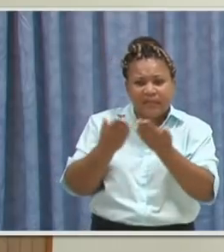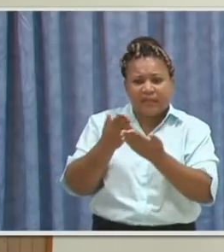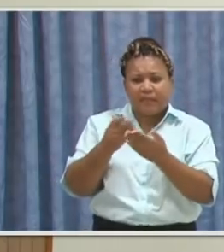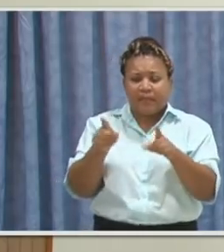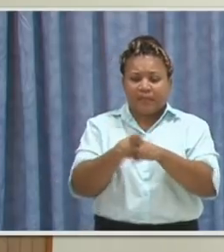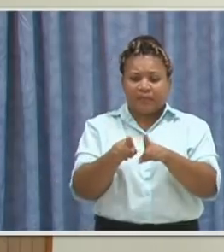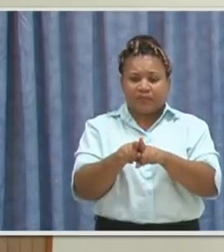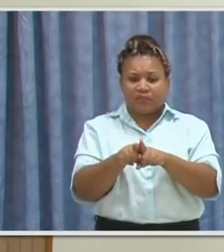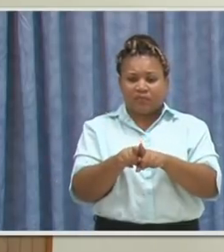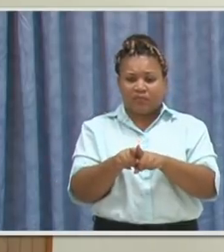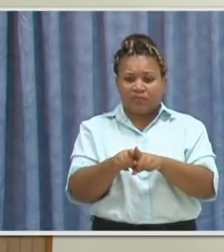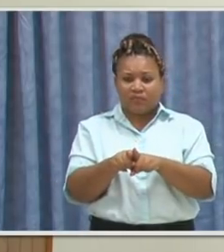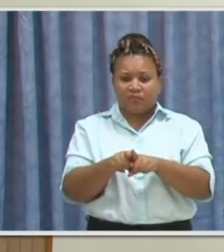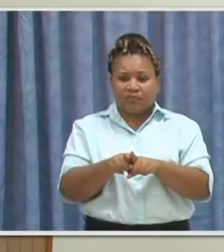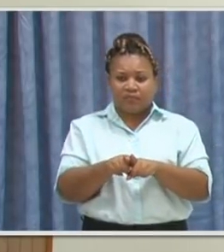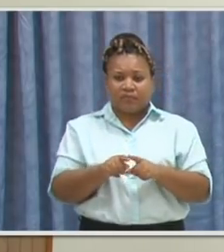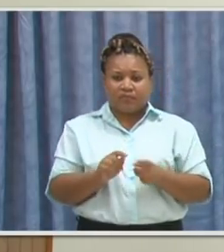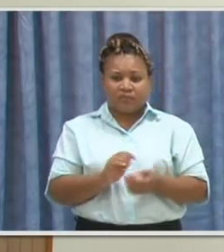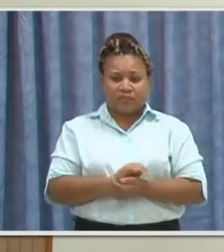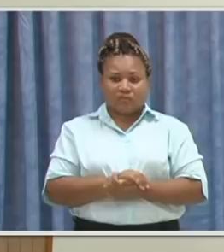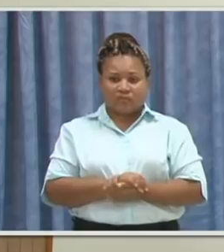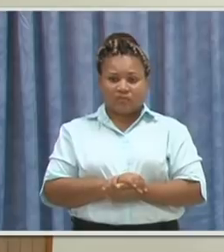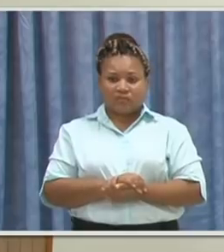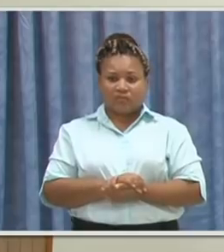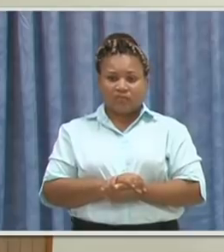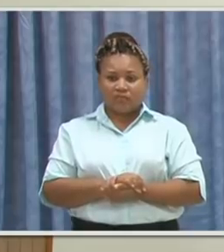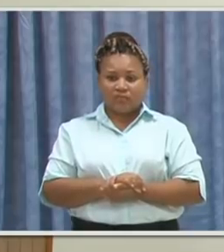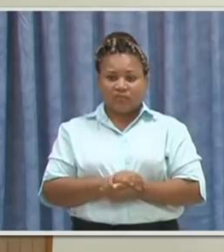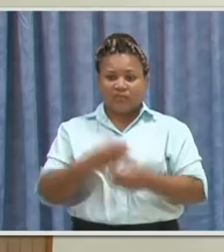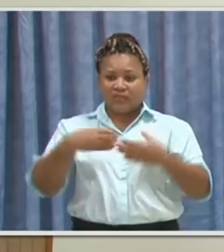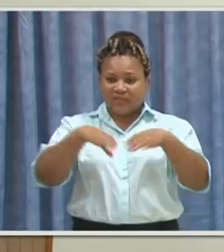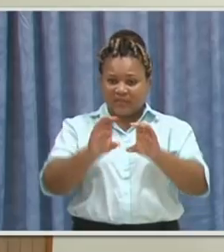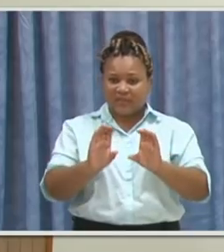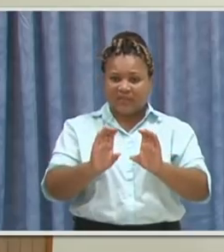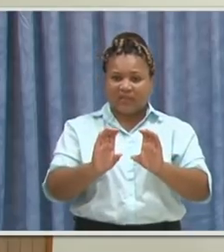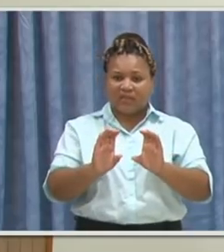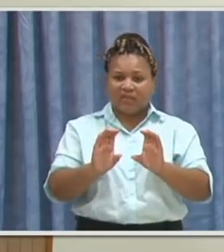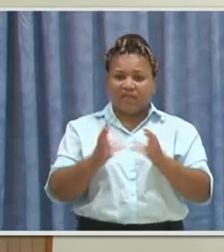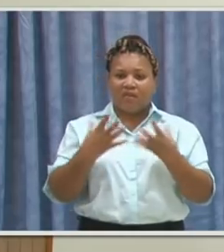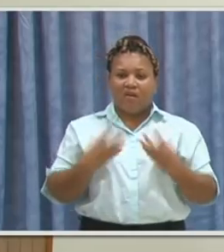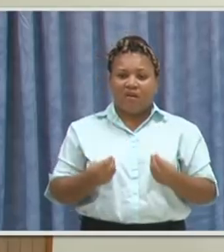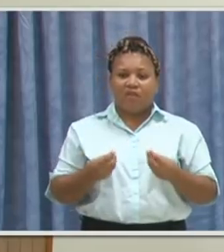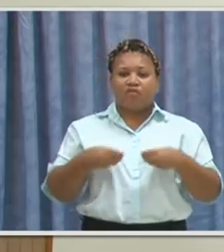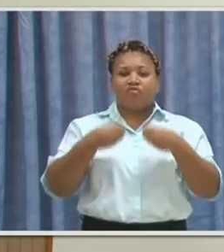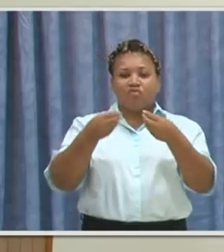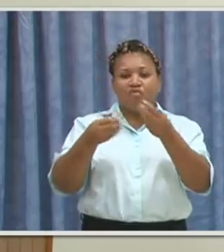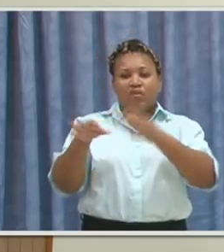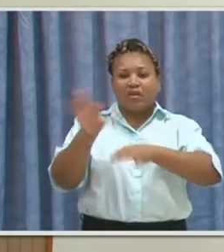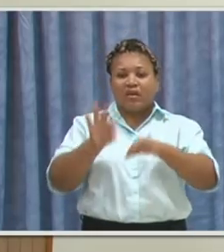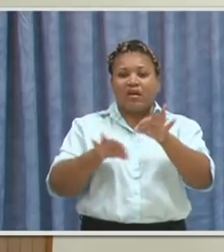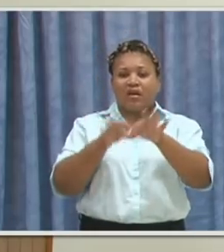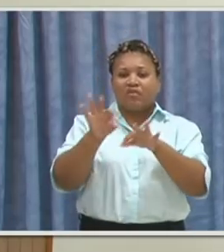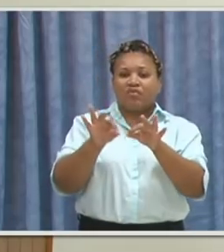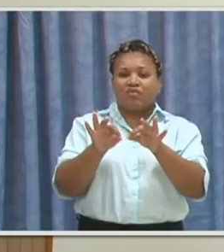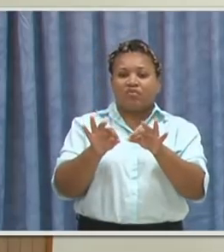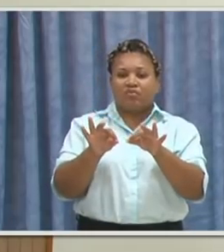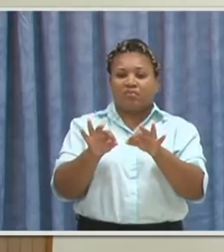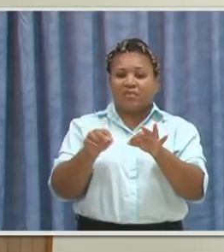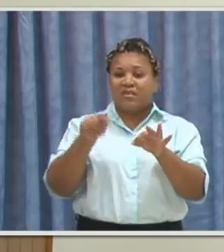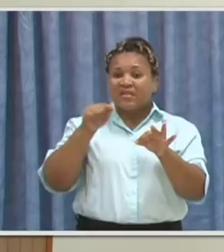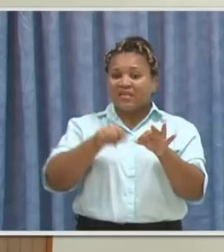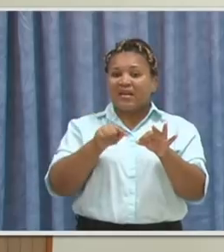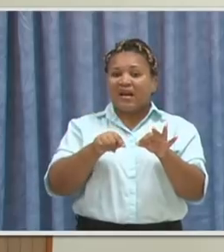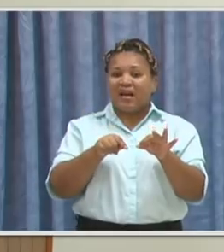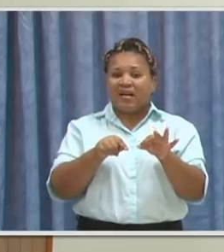free of charge est sorti dans le gouvernement et ça est pour ben, des gens qui ben,